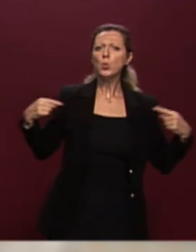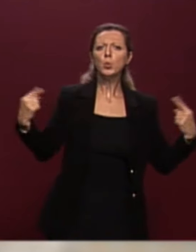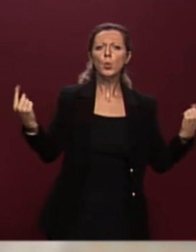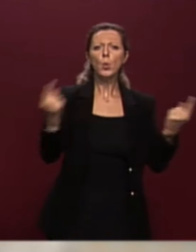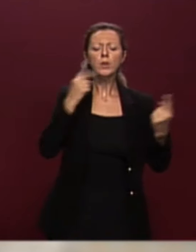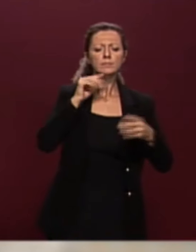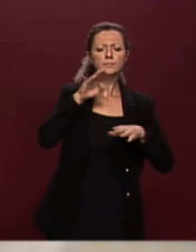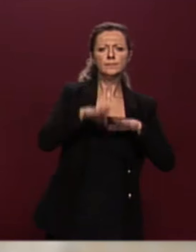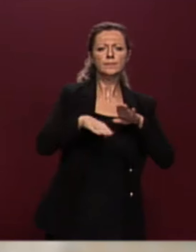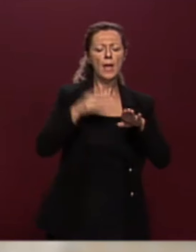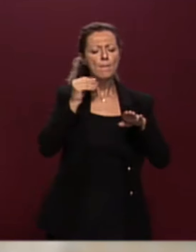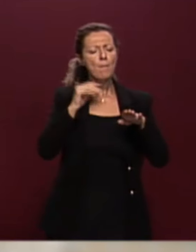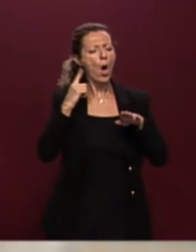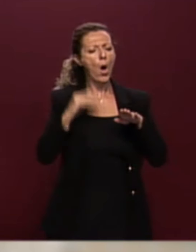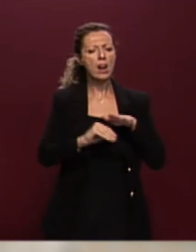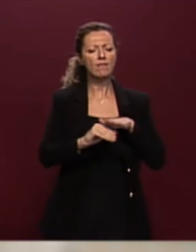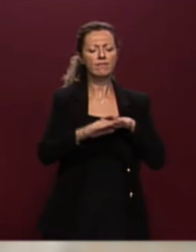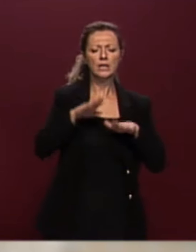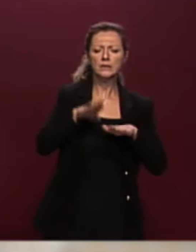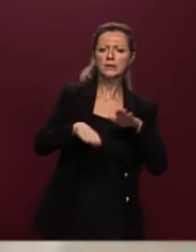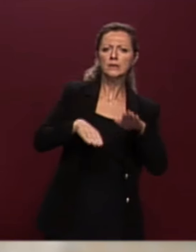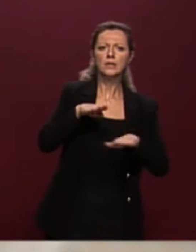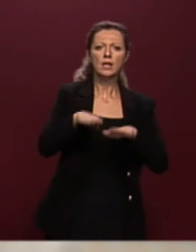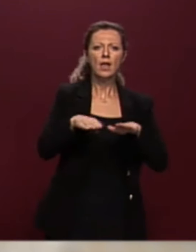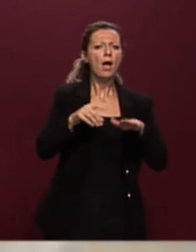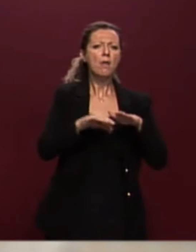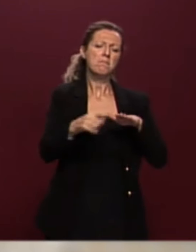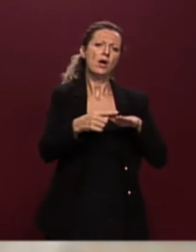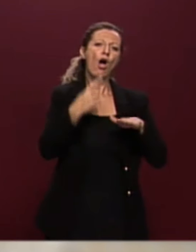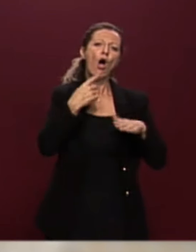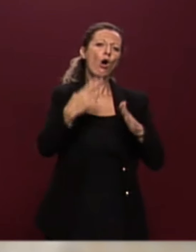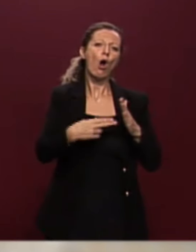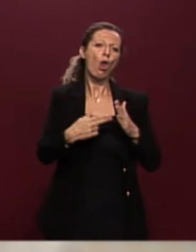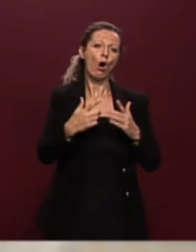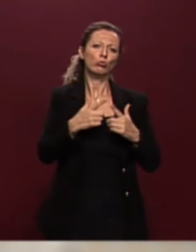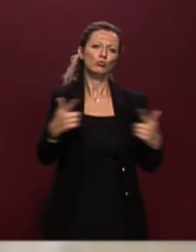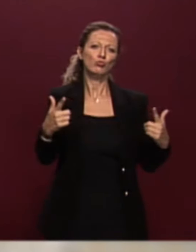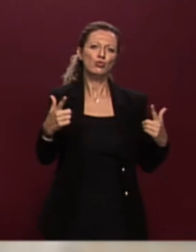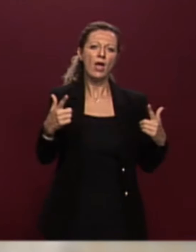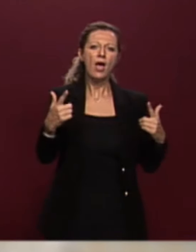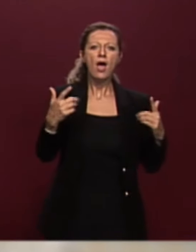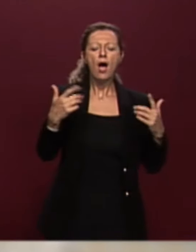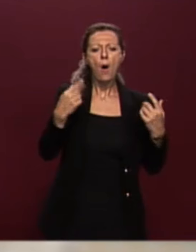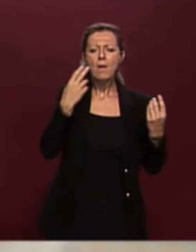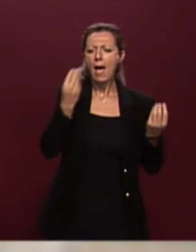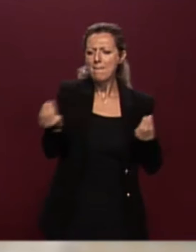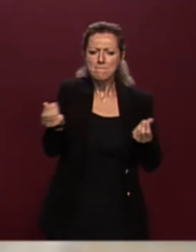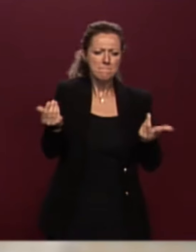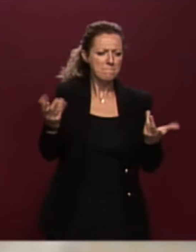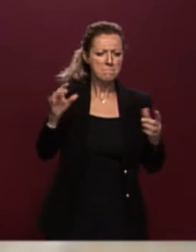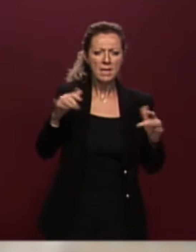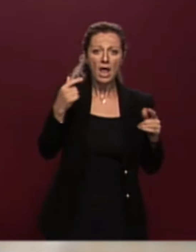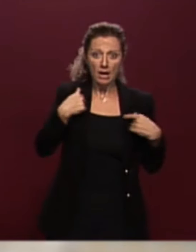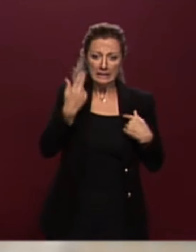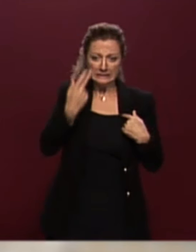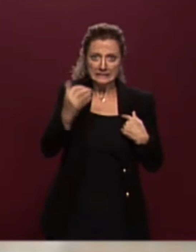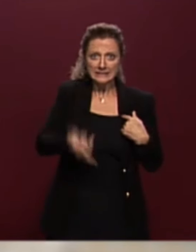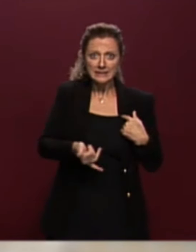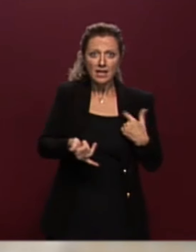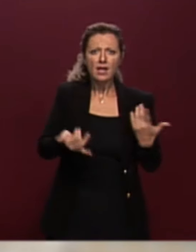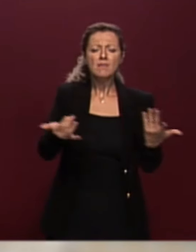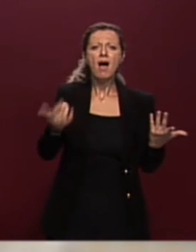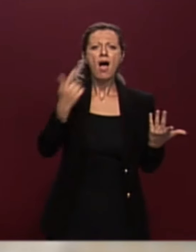polvere. La polvere non aveva colore ed era talmente impalpabile che noi magari la vedevamo,